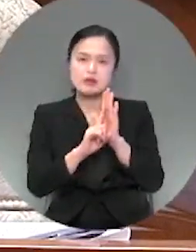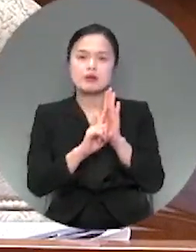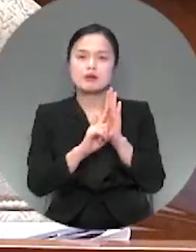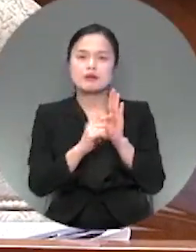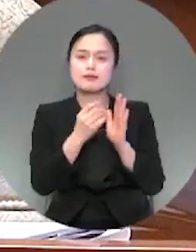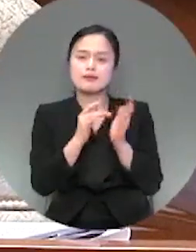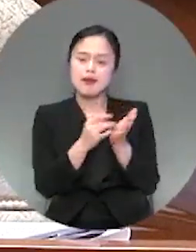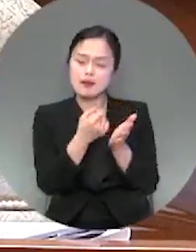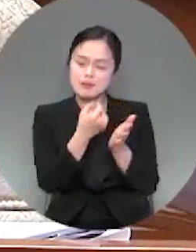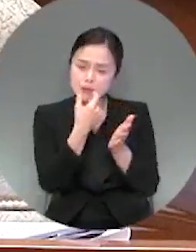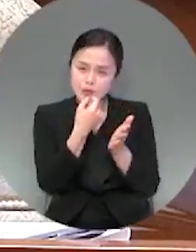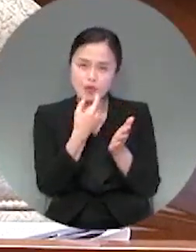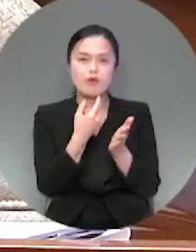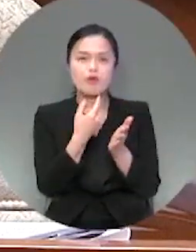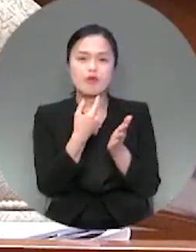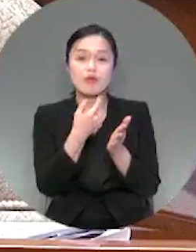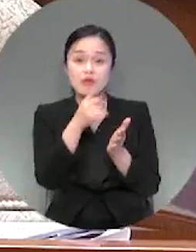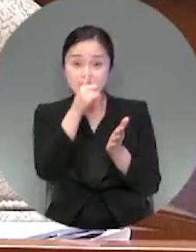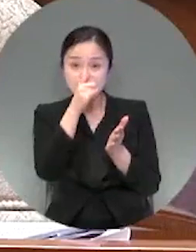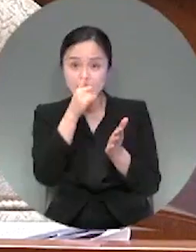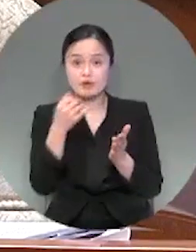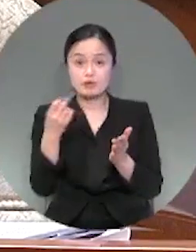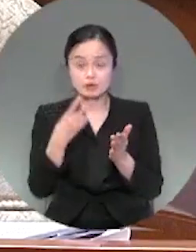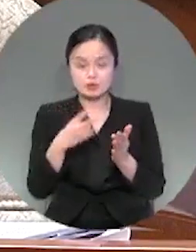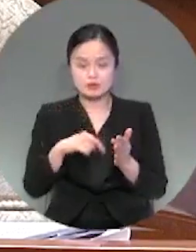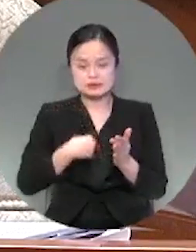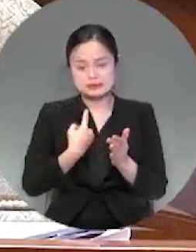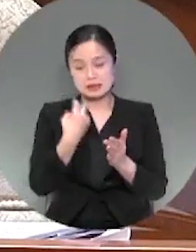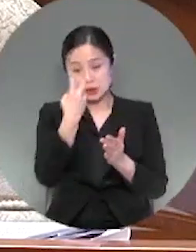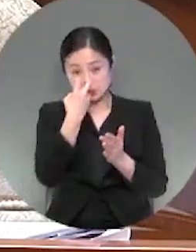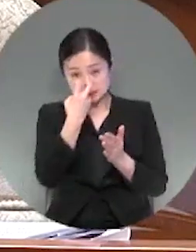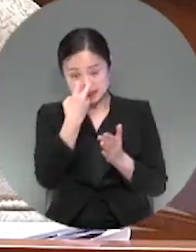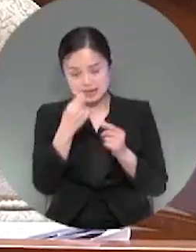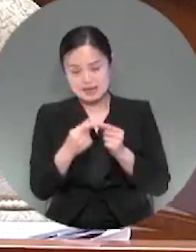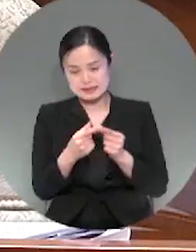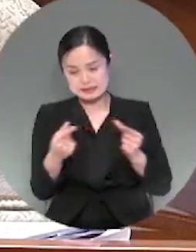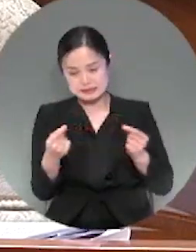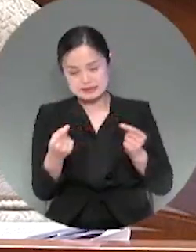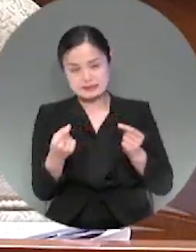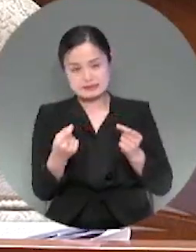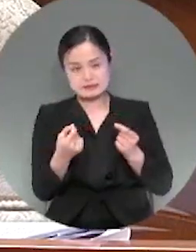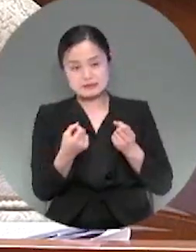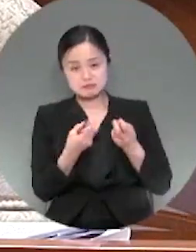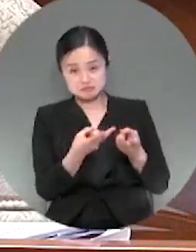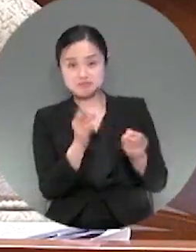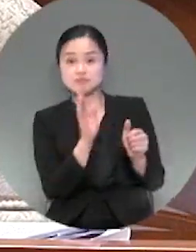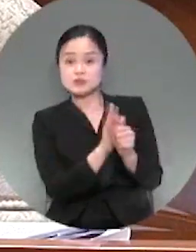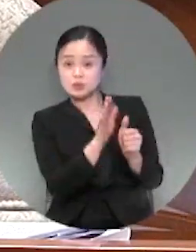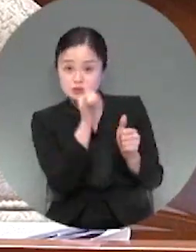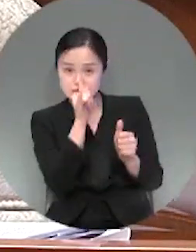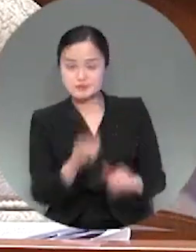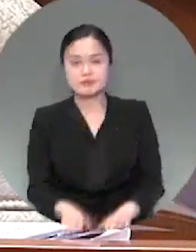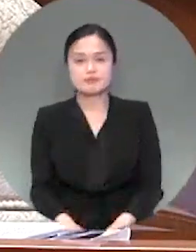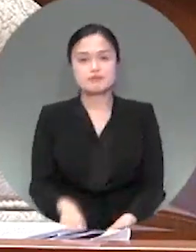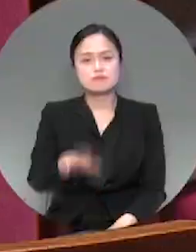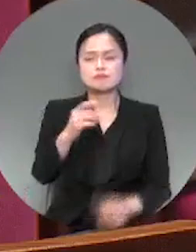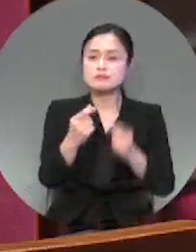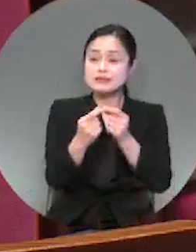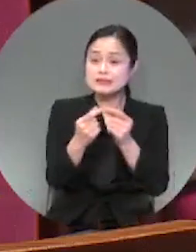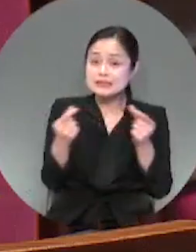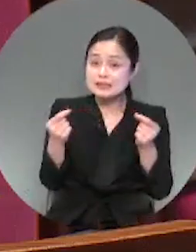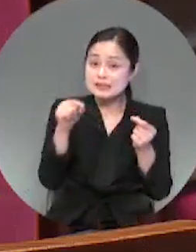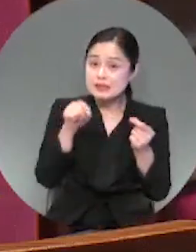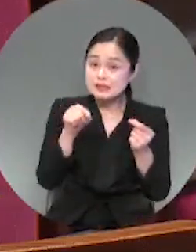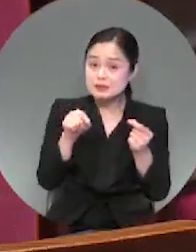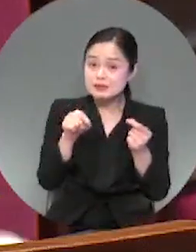현재까지는 저희가 재택치료자 키트를 보내드리고 그 안에 해열제와 종합감기약을 제공해드리고 있습니다. 키트가 모든 저